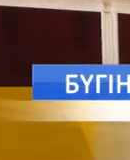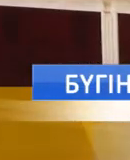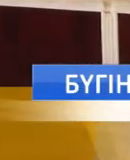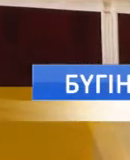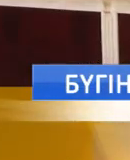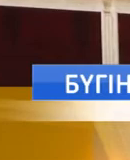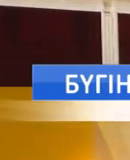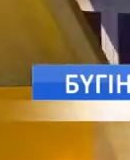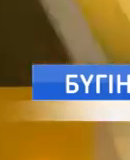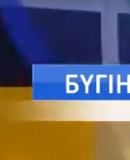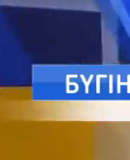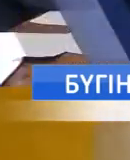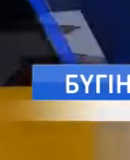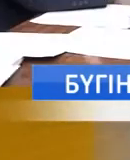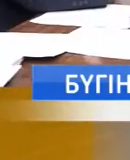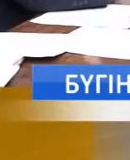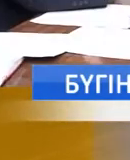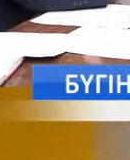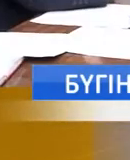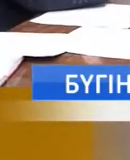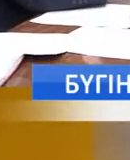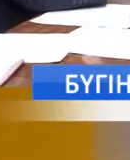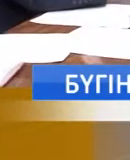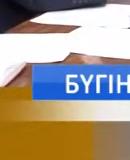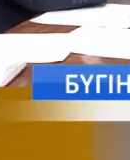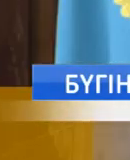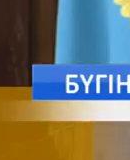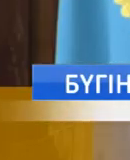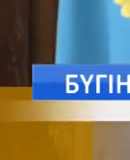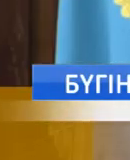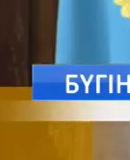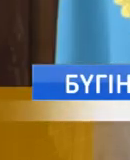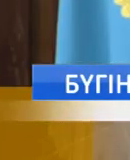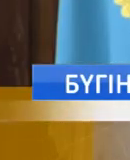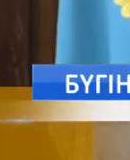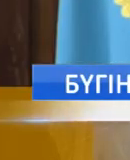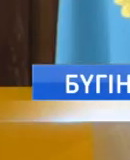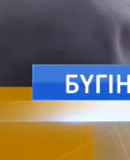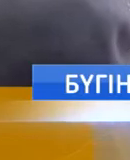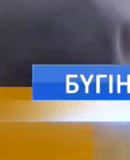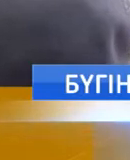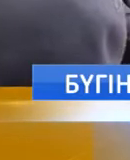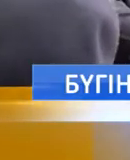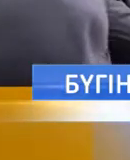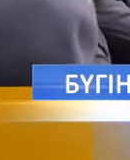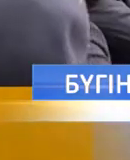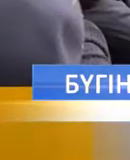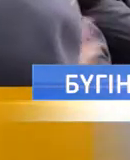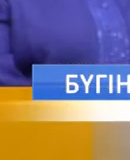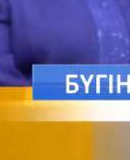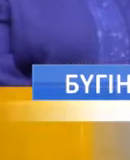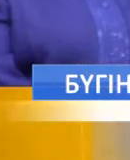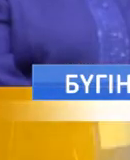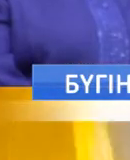жұмыстарға есеп берді. Шулы әңгіме ашық әңгімеге ұласты. Талдықорғанда көп балалы аналардың баспана алуға